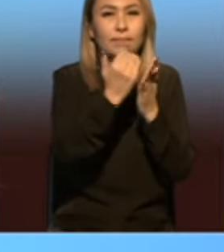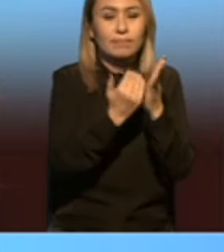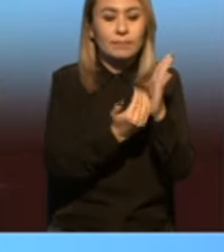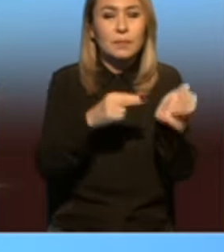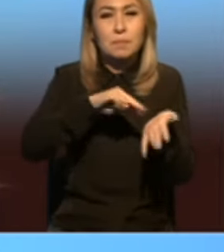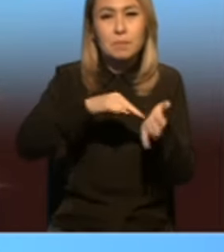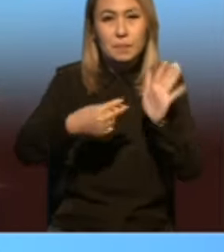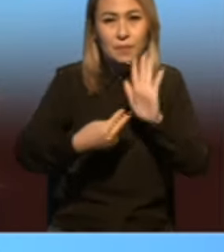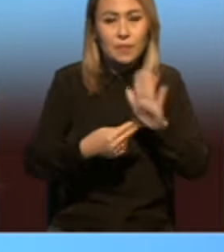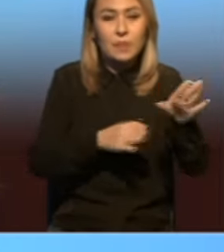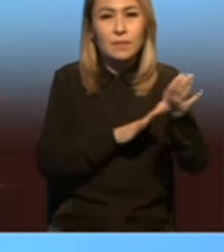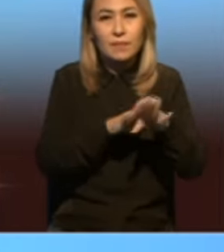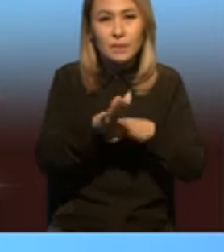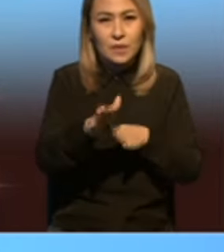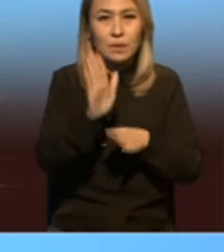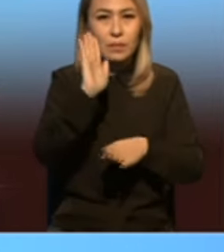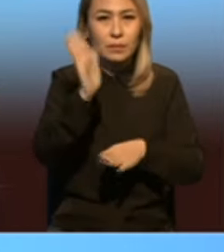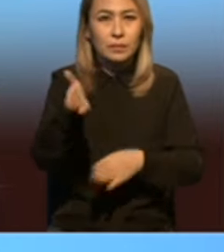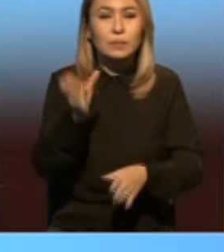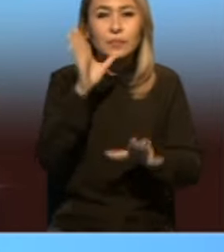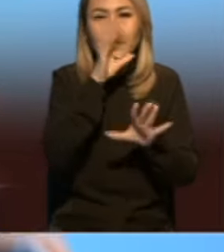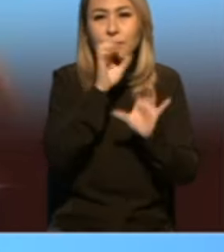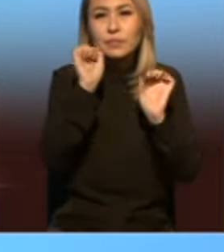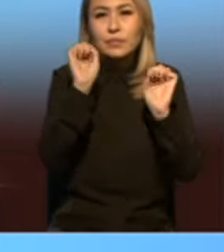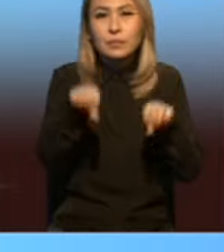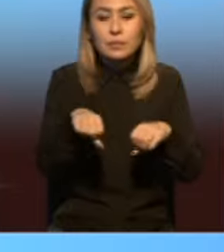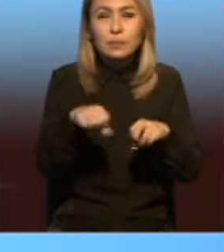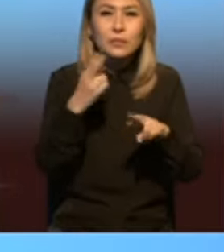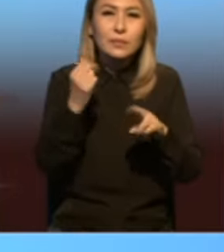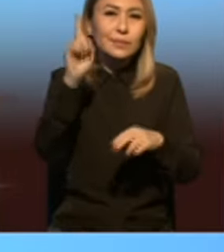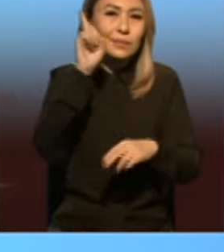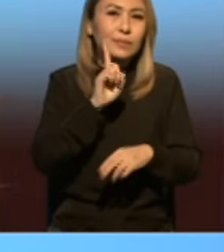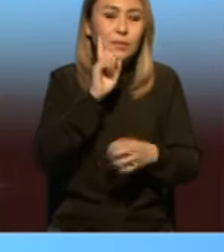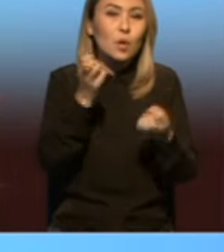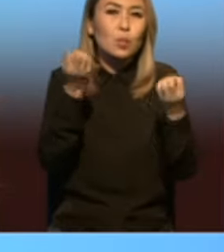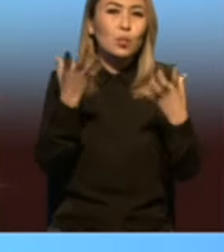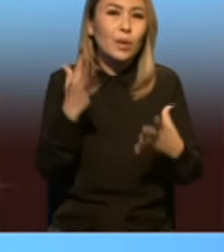жоспарларды ойдағыдай іске асыруға мүмкіндік береді. Әрине, ол әзірше